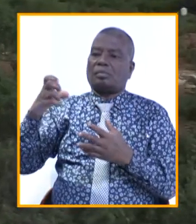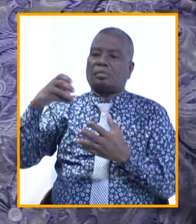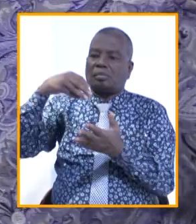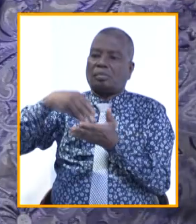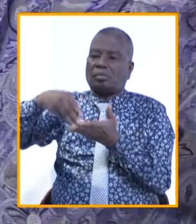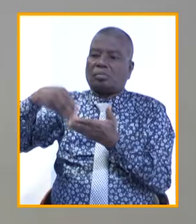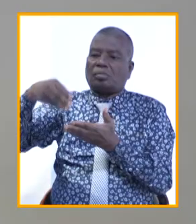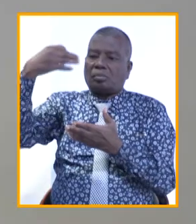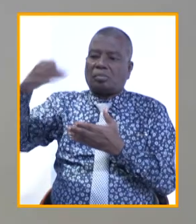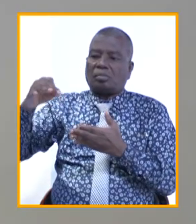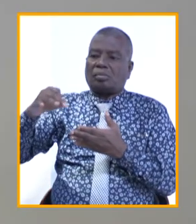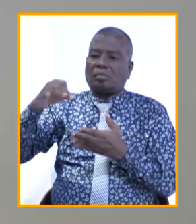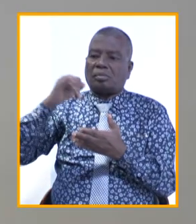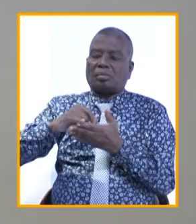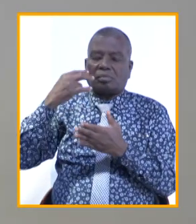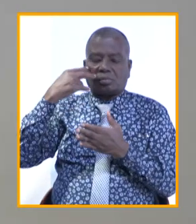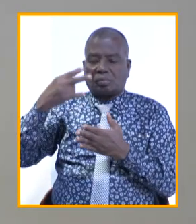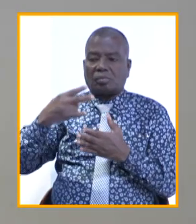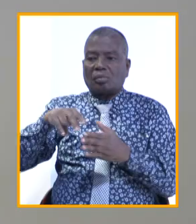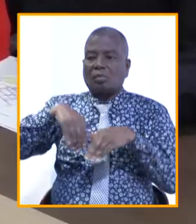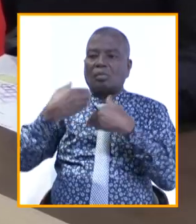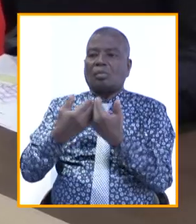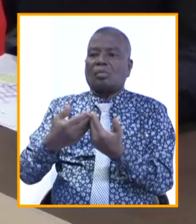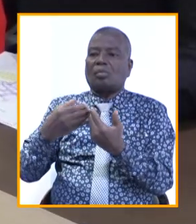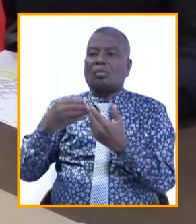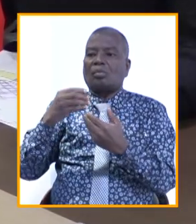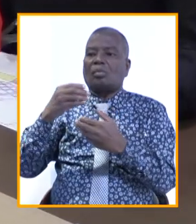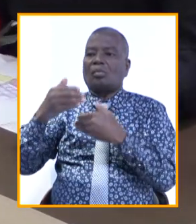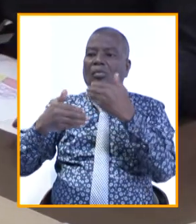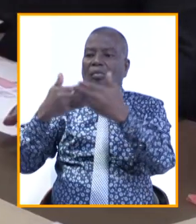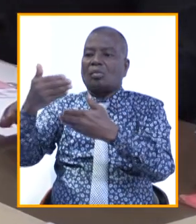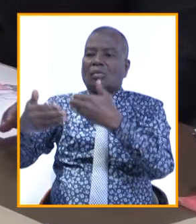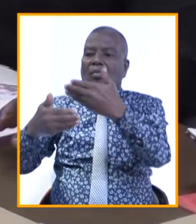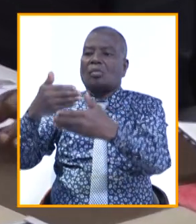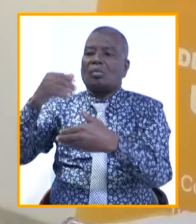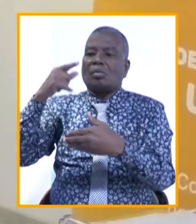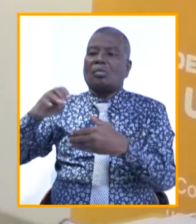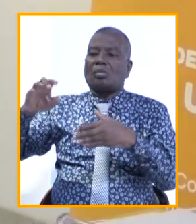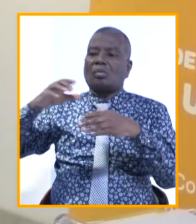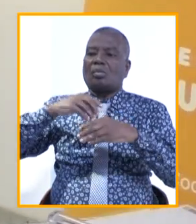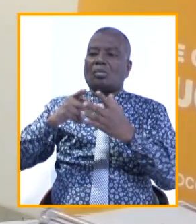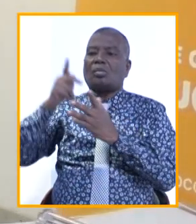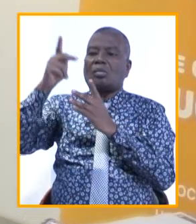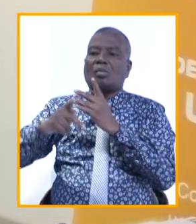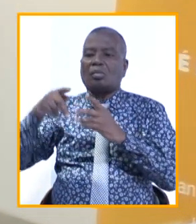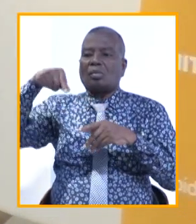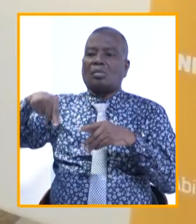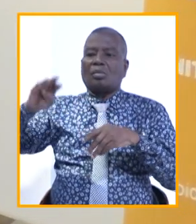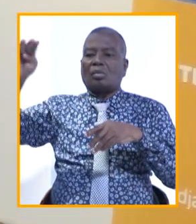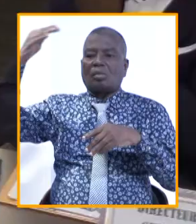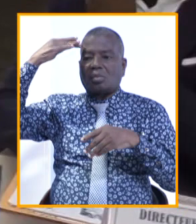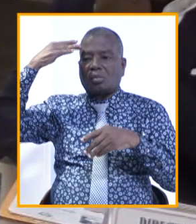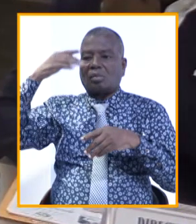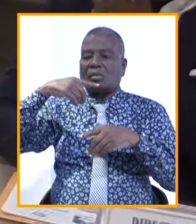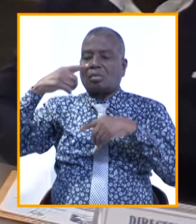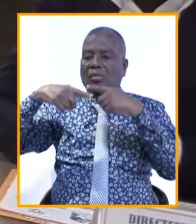d'investissement. C'est pour s'imprégner de l'état d'avancement du projet que le ministre Amadou Koné est sur le site en compagnie